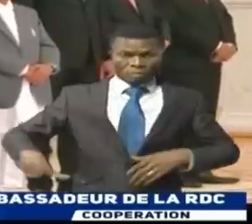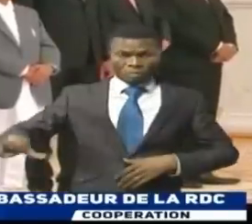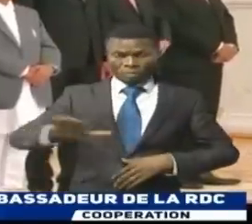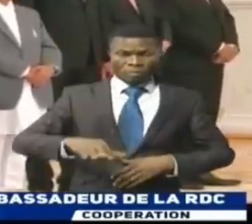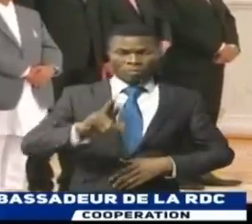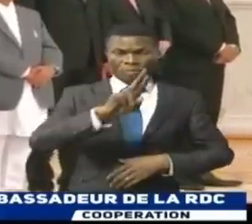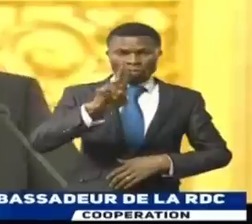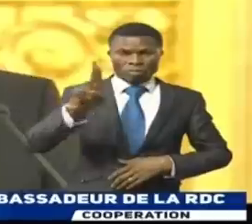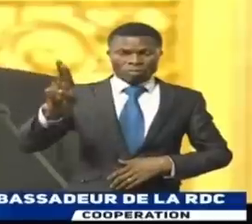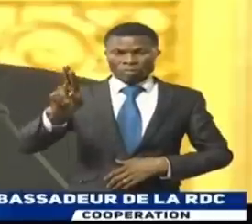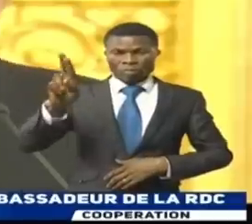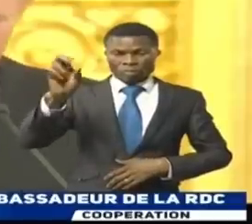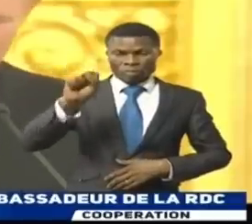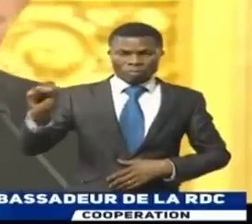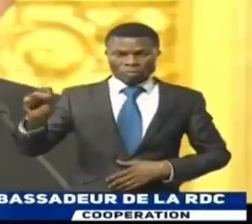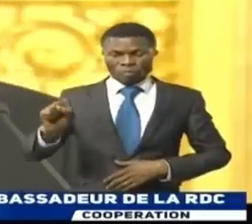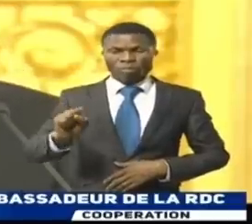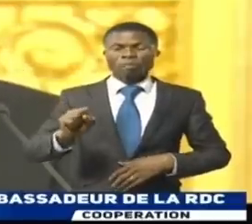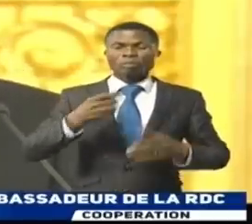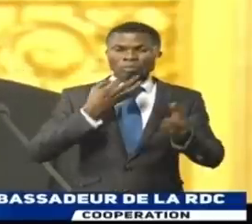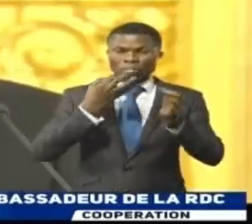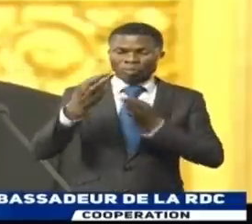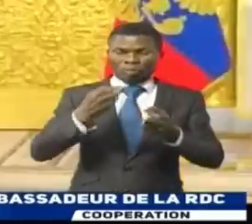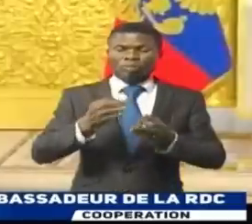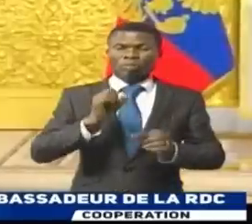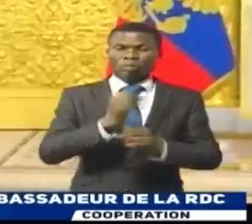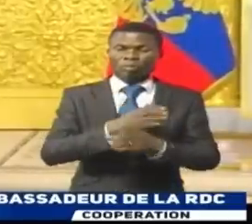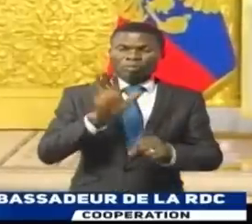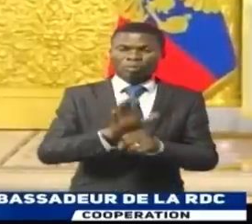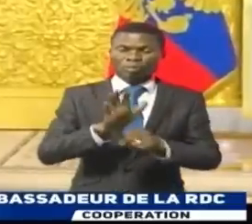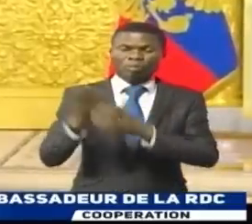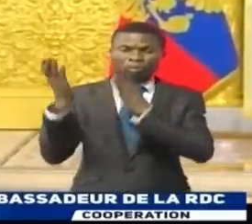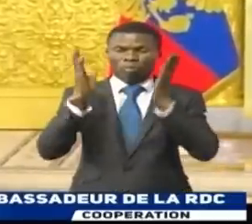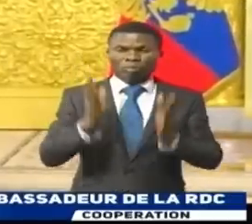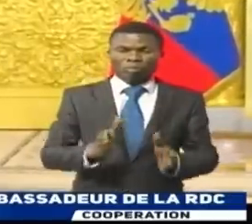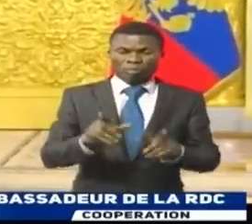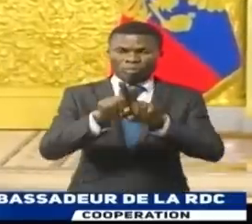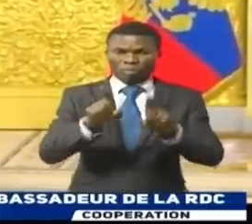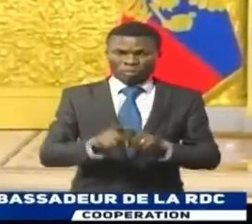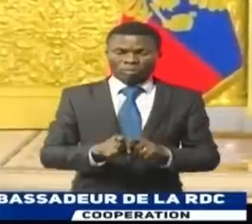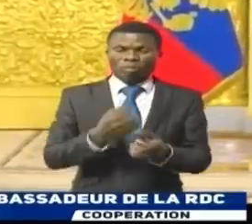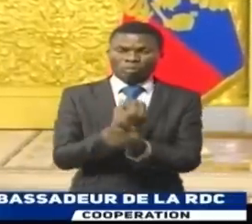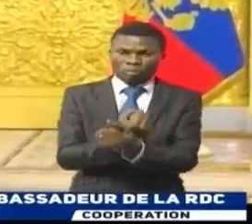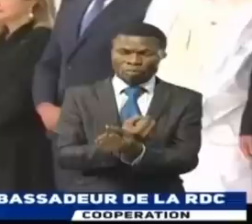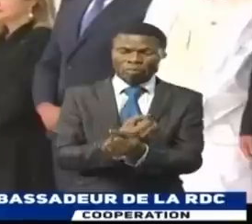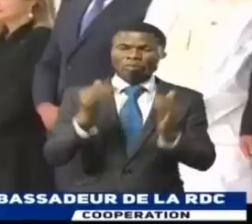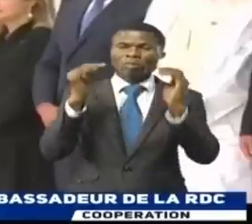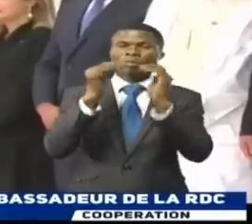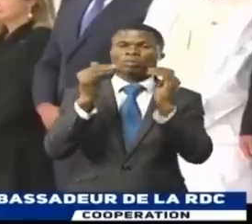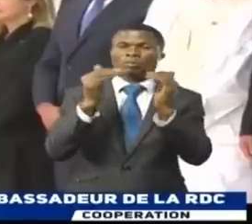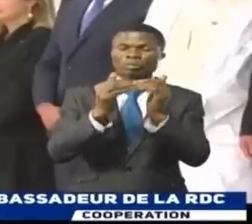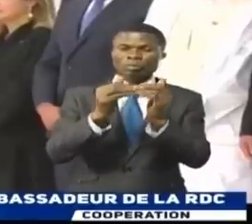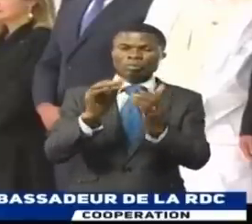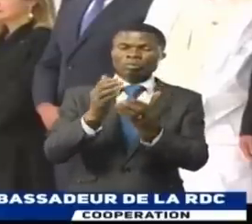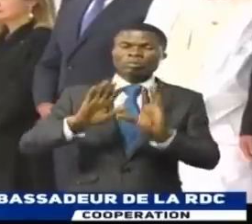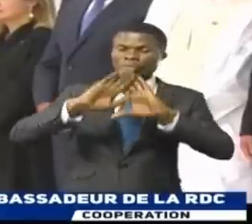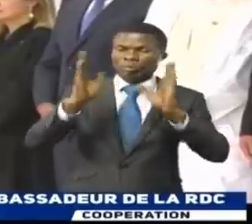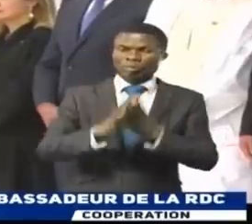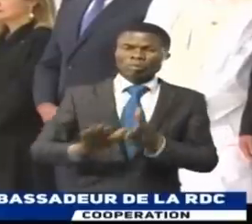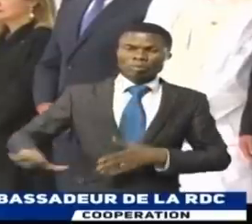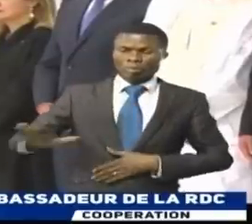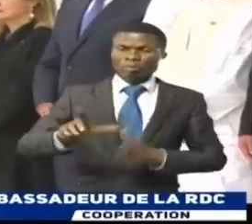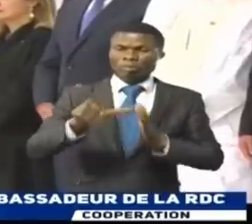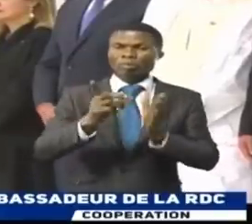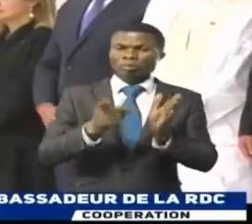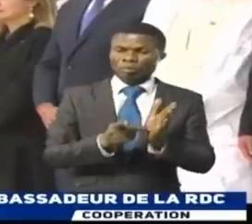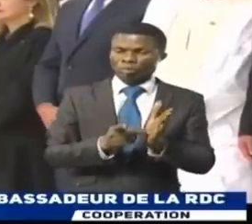a mentionné la disponibilité des milieux d'affaires. Il milite aussi pour le respect et l'égalité entre États, un des principes